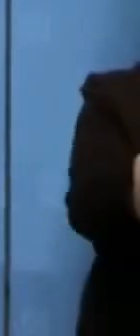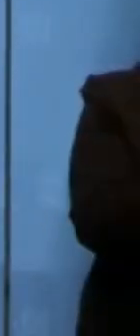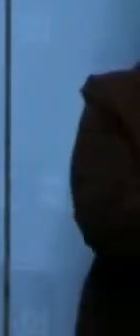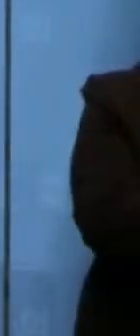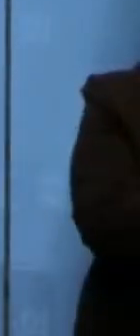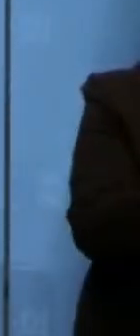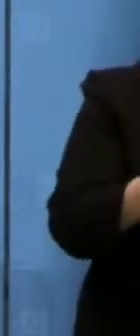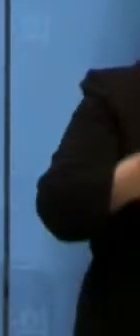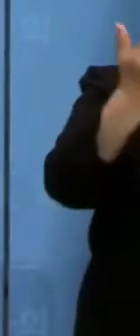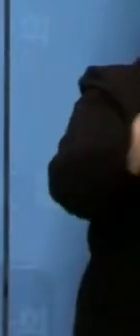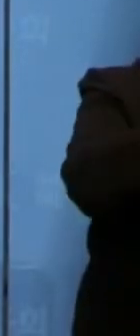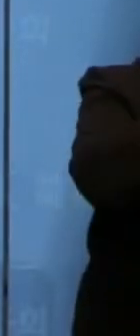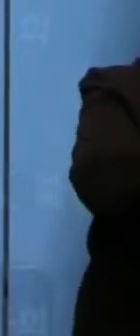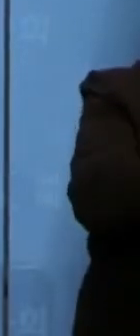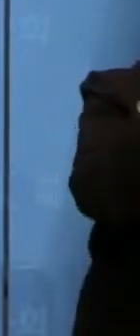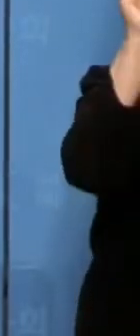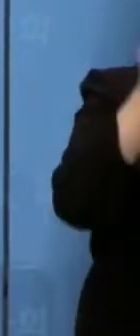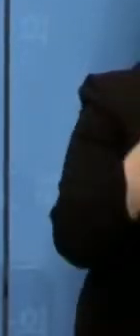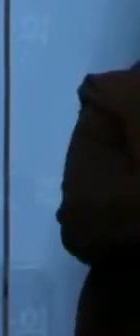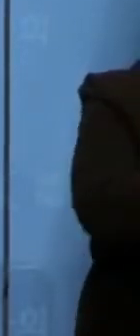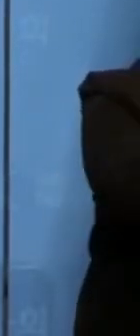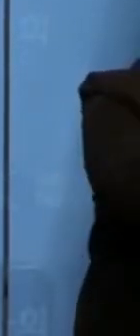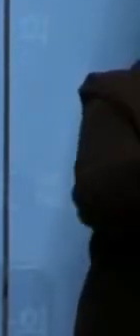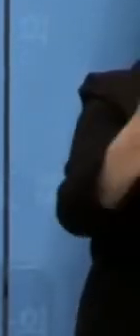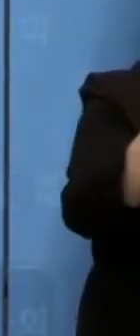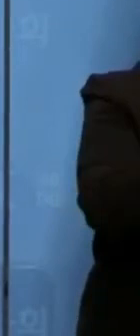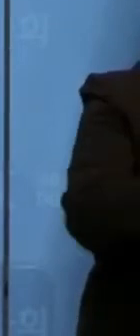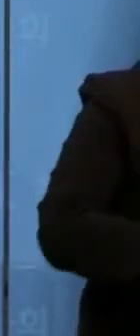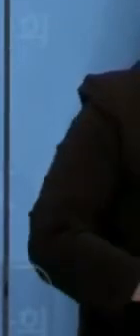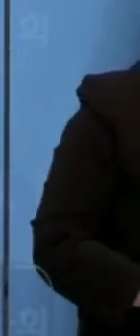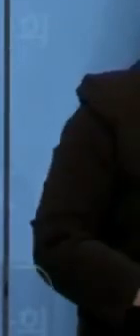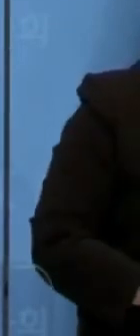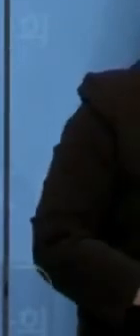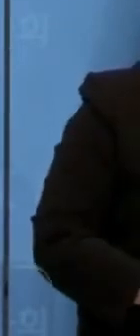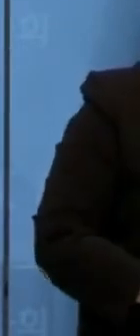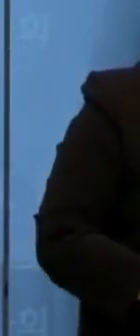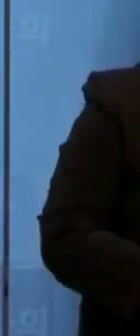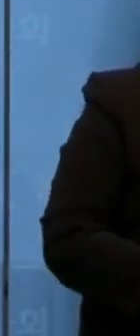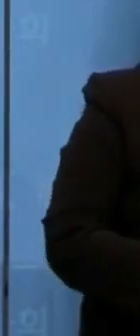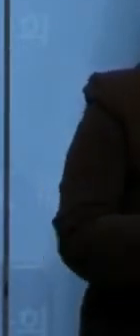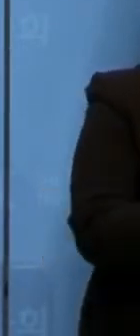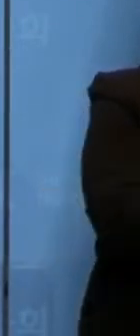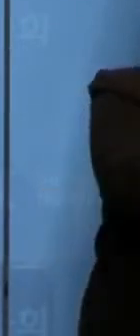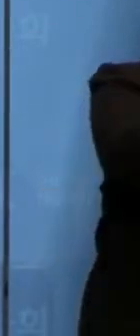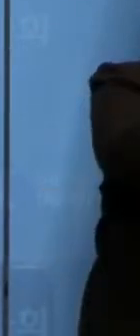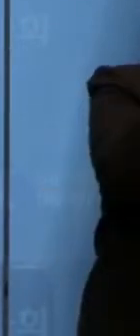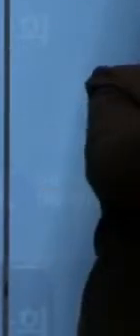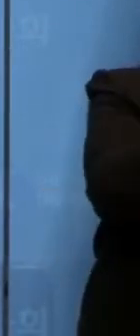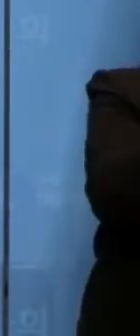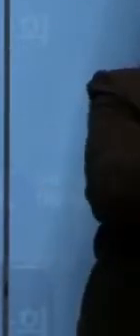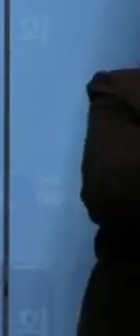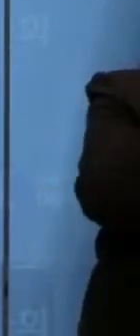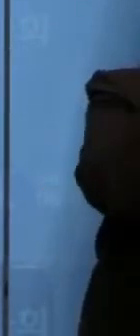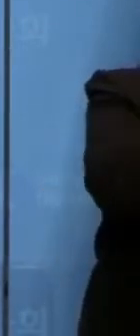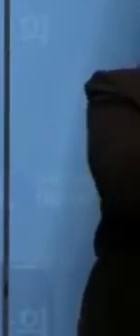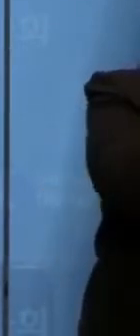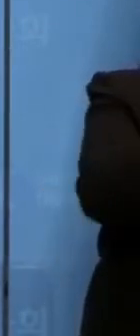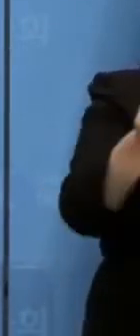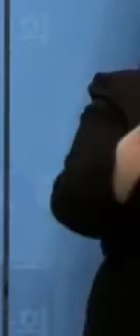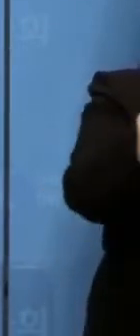승리하는 것이 중요하다고 말씀드렸습니다. 단일화 협상이 교착 상태에 빠졌을